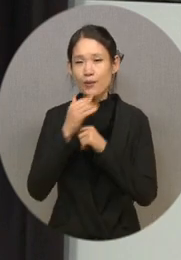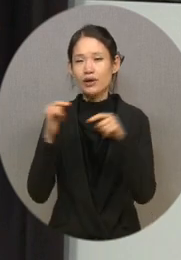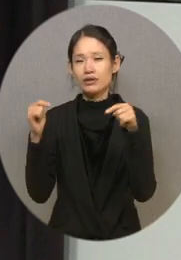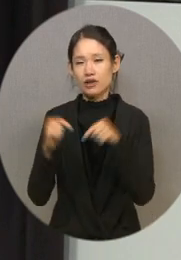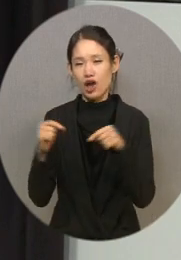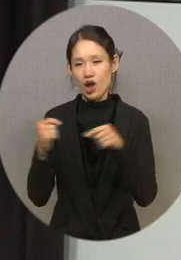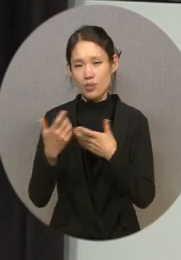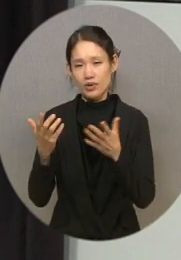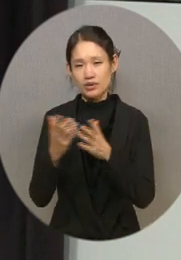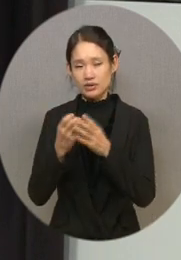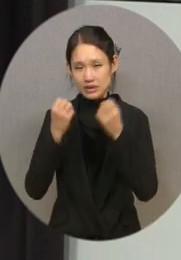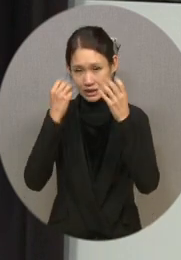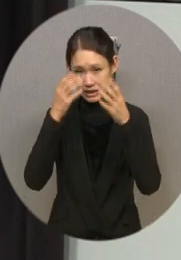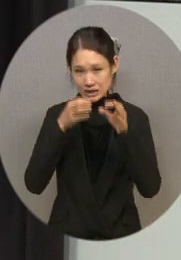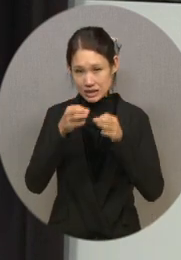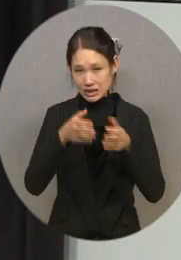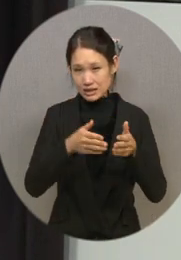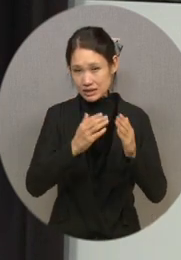사회복지협의회의